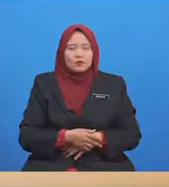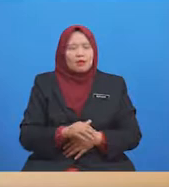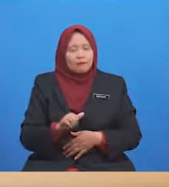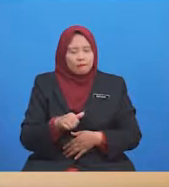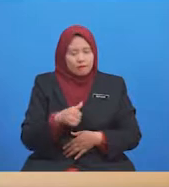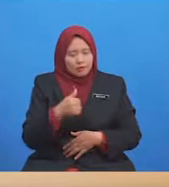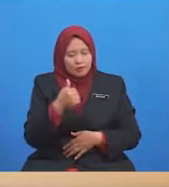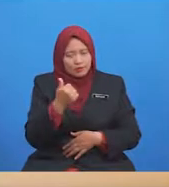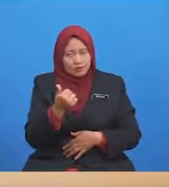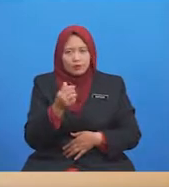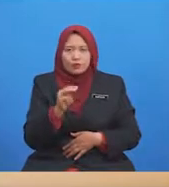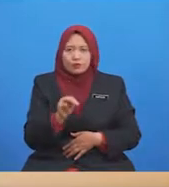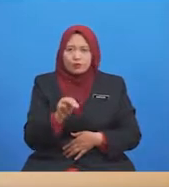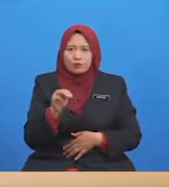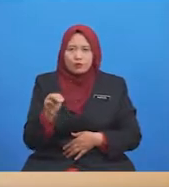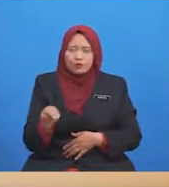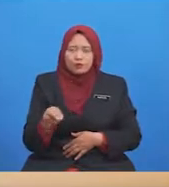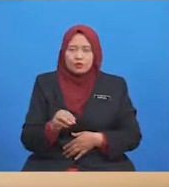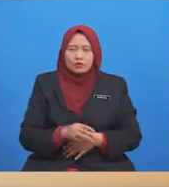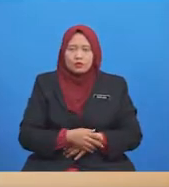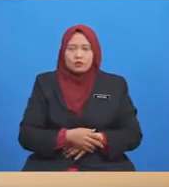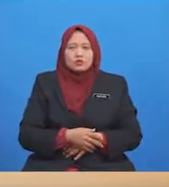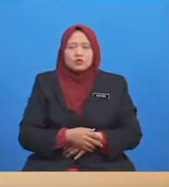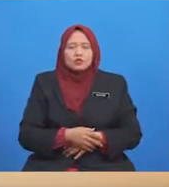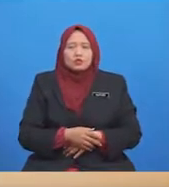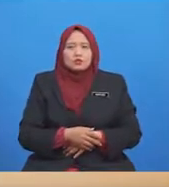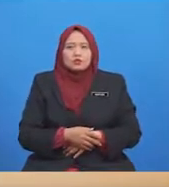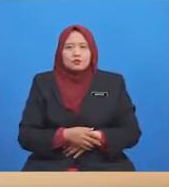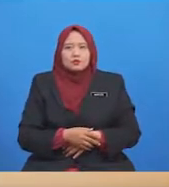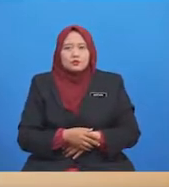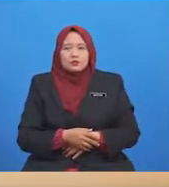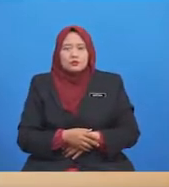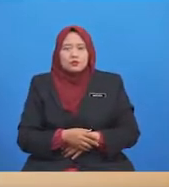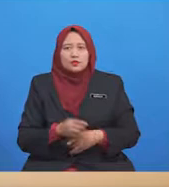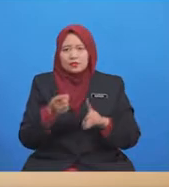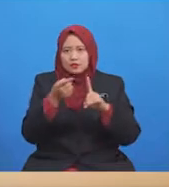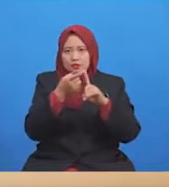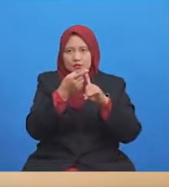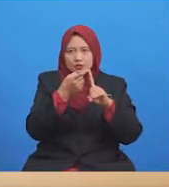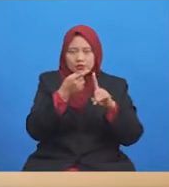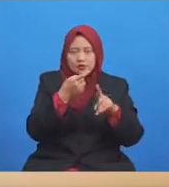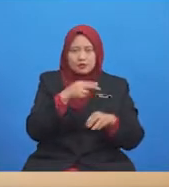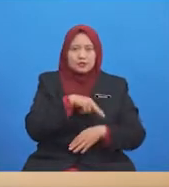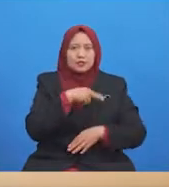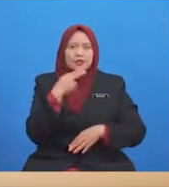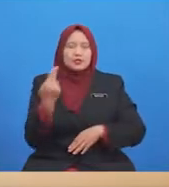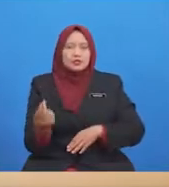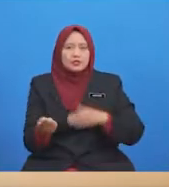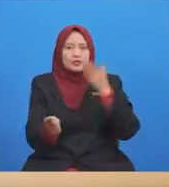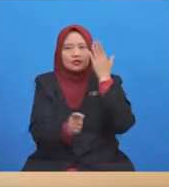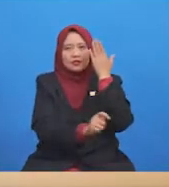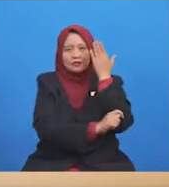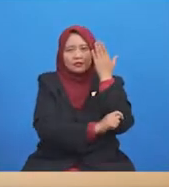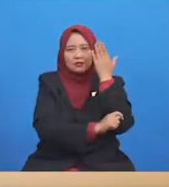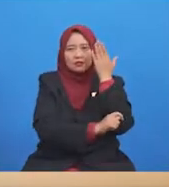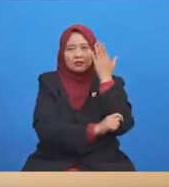Bagus, murid-murid semua. Sudah tentu dari hasil tambah sudut-sudut pedalaman ini